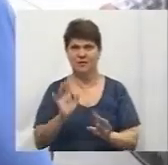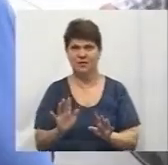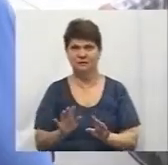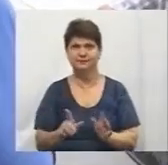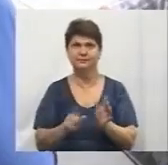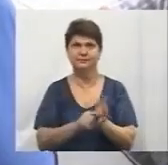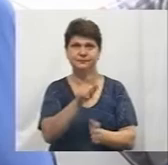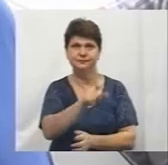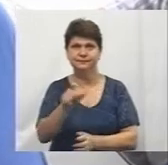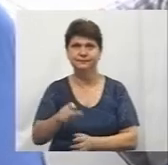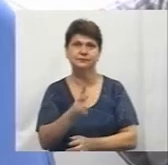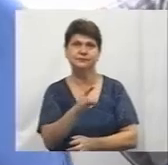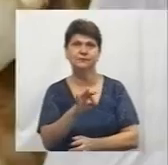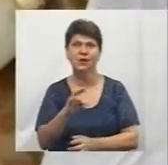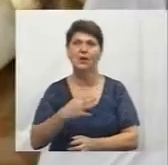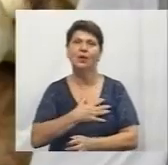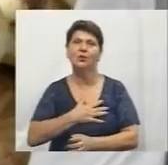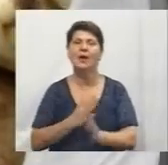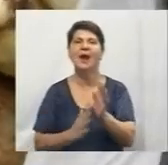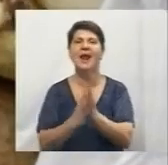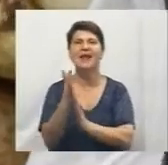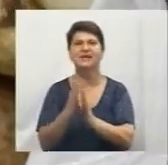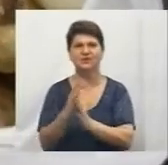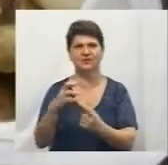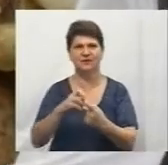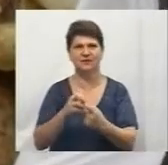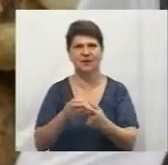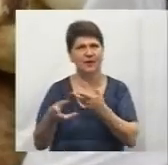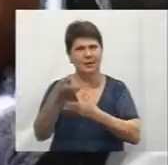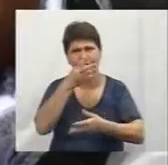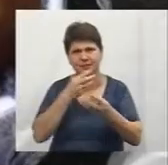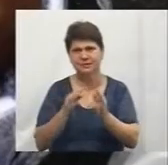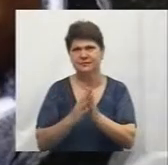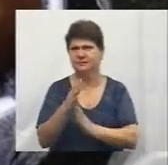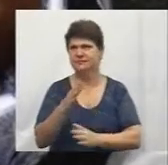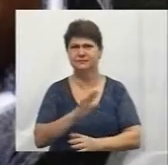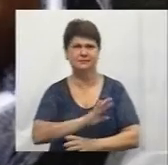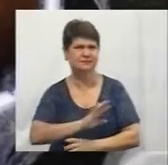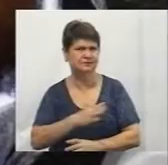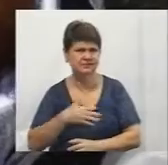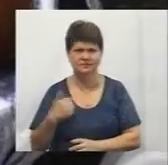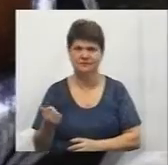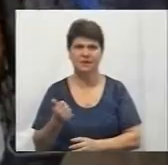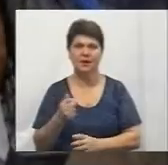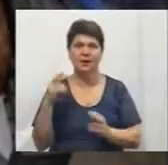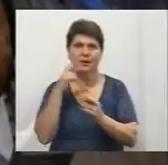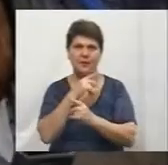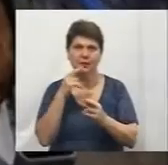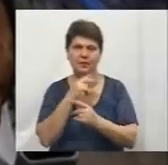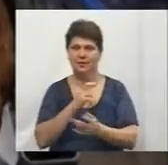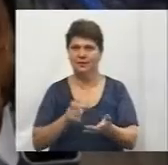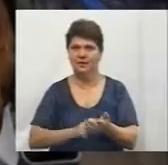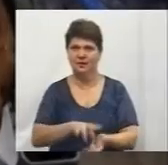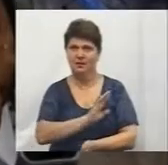Пенсіонер Григорій Костюк каже, більше любить лісові гриби, а не штучно вирощені. Отруїтися не боїться, бо, додає, розбирається в них і